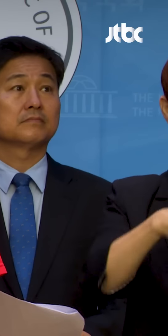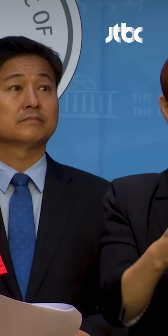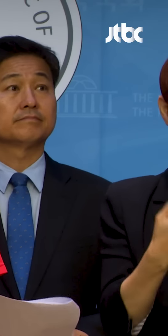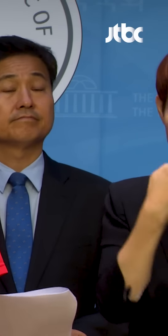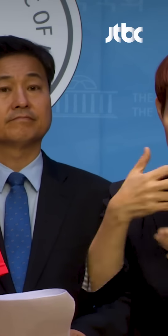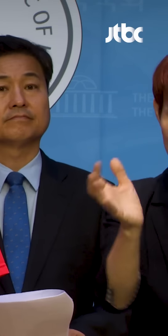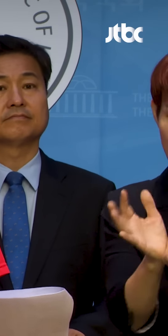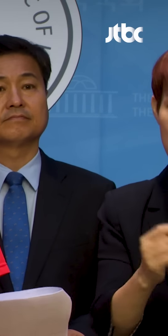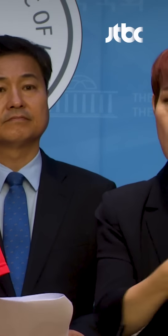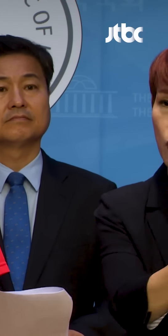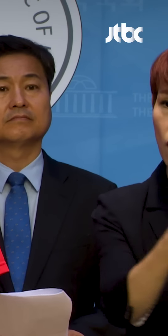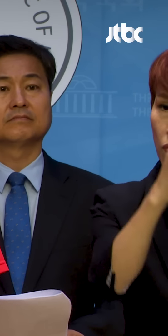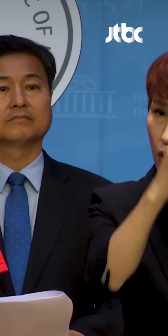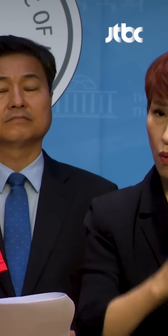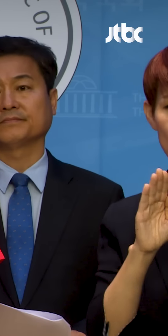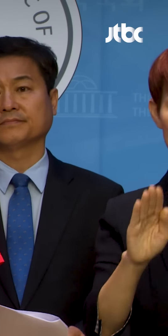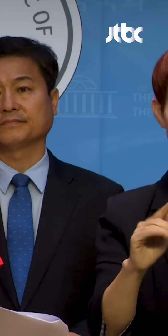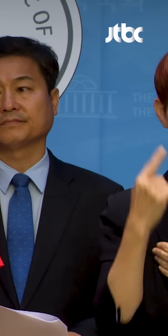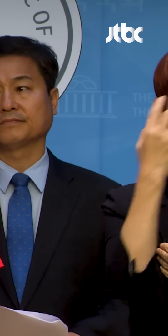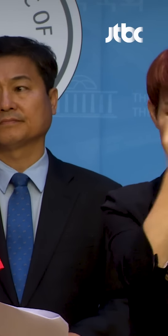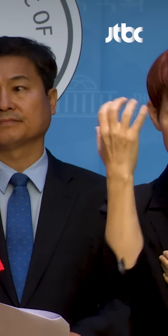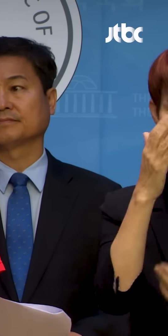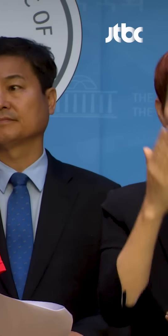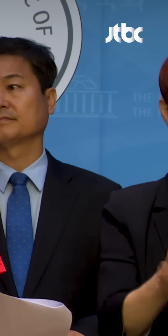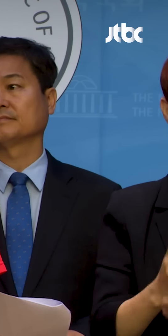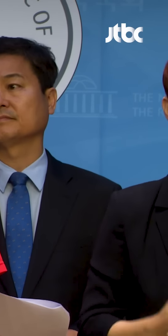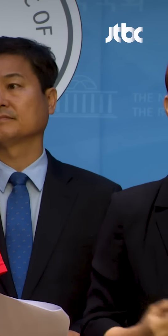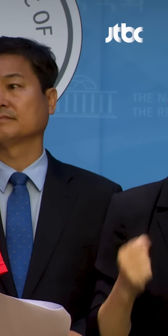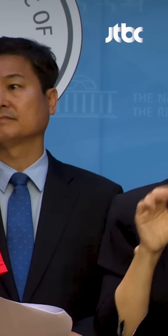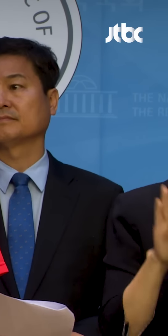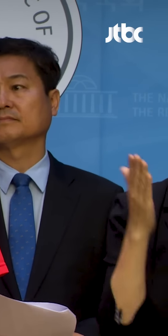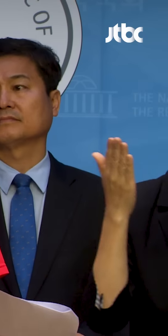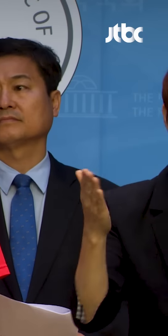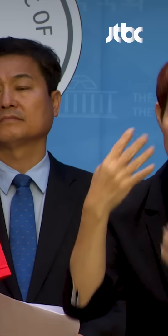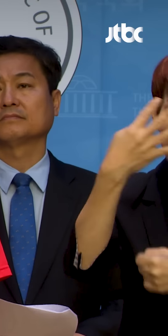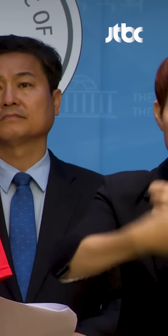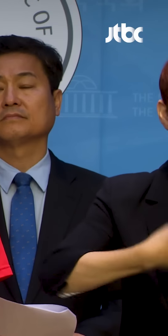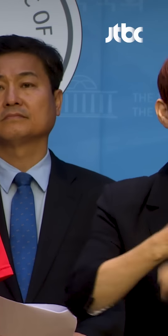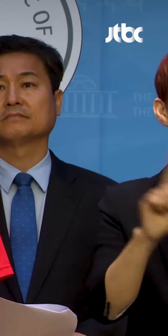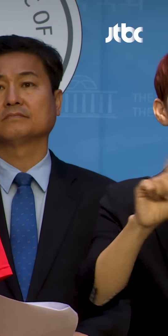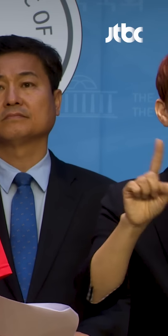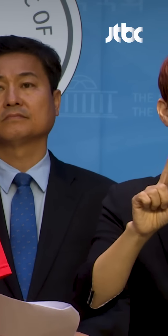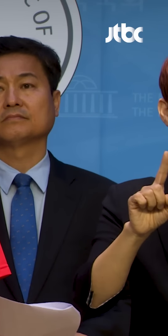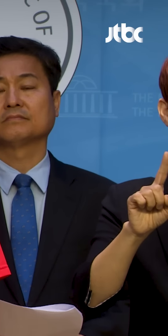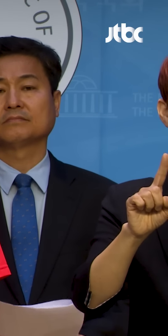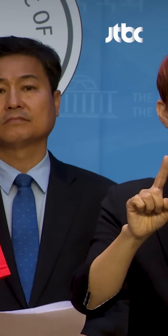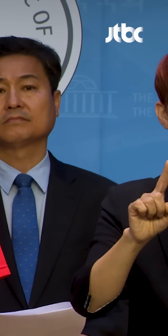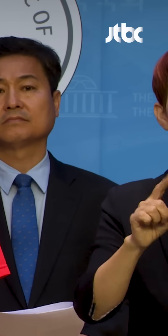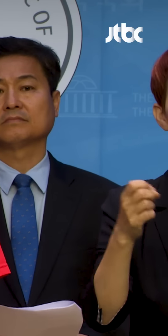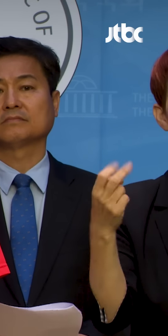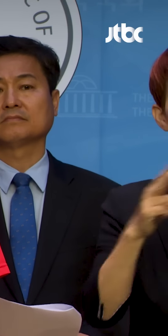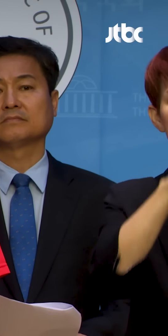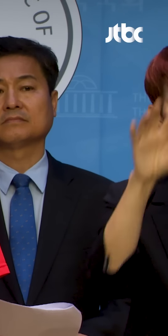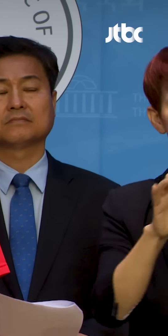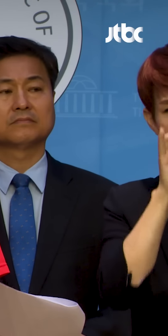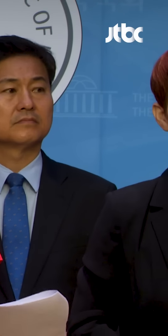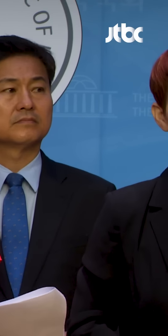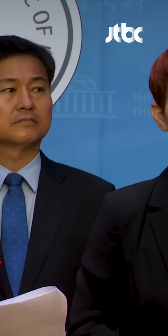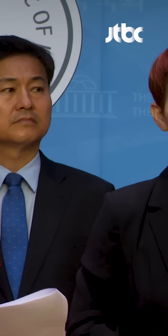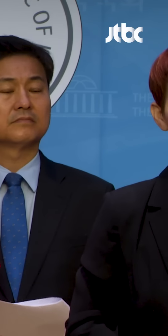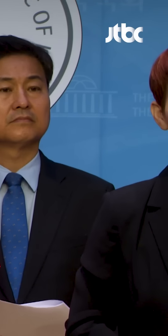발표한 성명서 내용입니다. 힘을 몰아줬더니 4년간 뭘 했느냐? 이 말을 다시 들을 수도